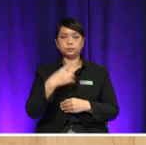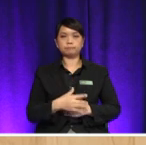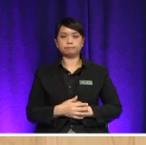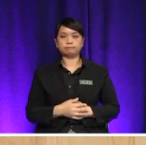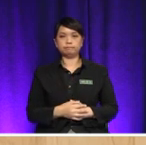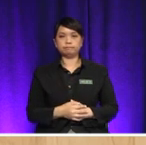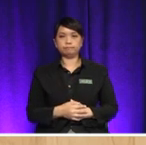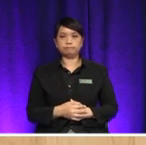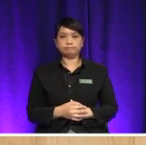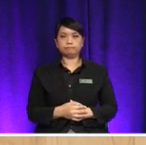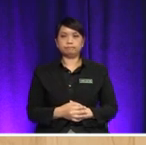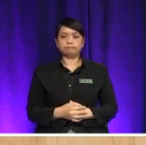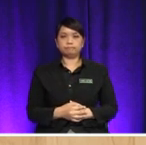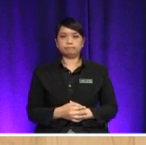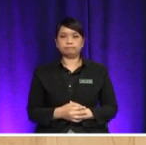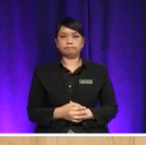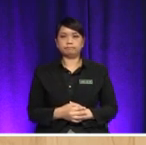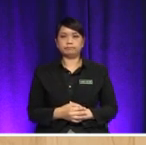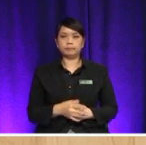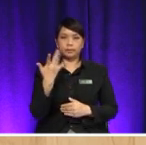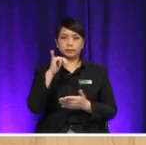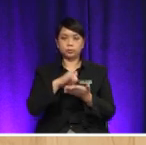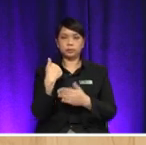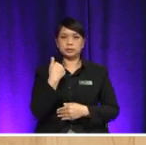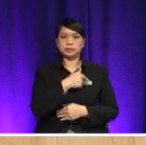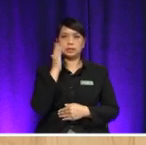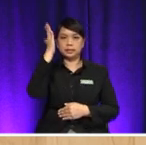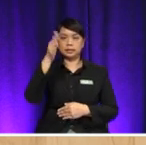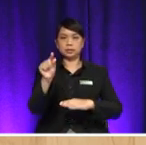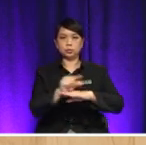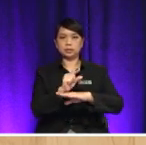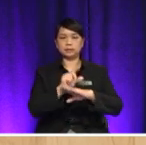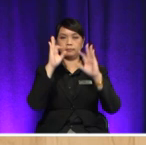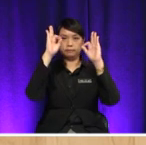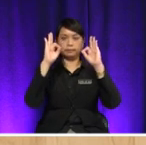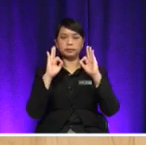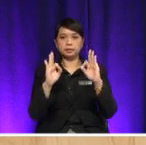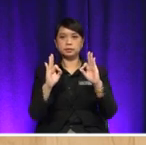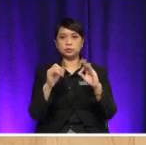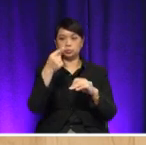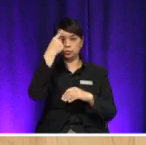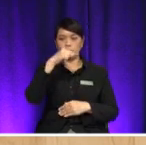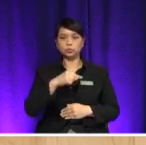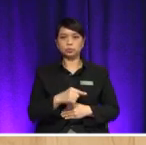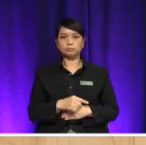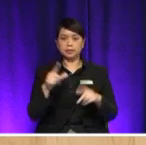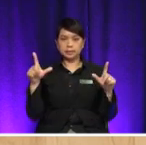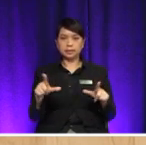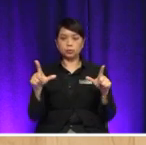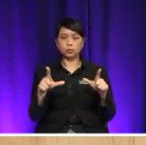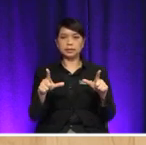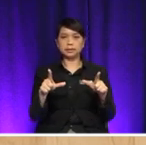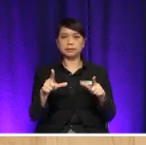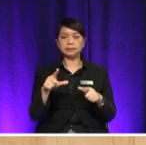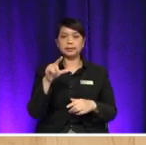pemberat Oke kemudian kita akan menggunakan formula bahan untuk menentukan dia punya indeks gubahan